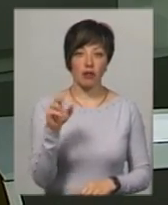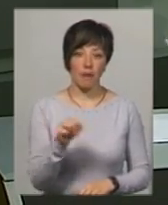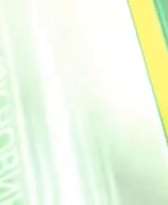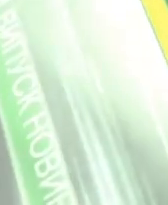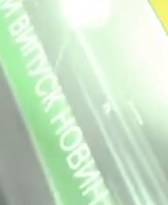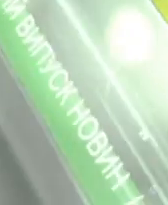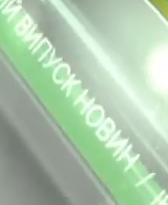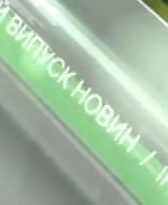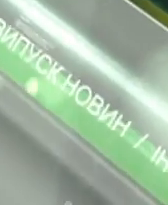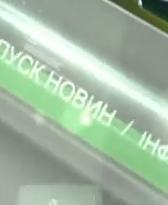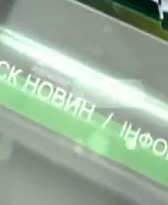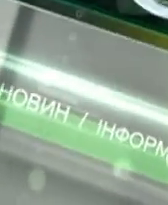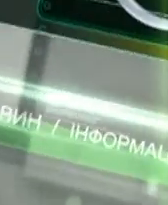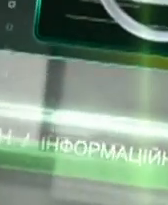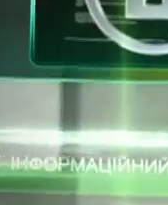Мак.